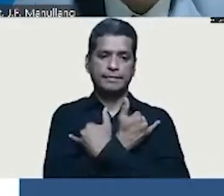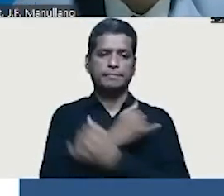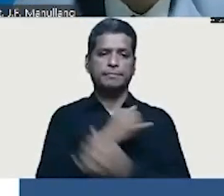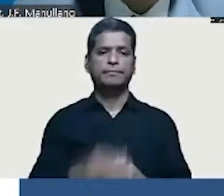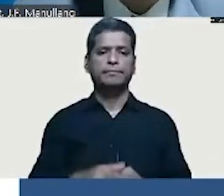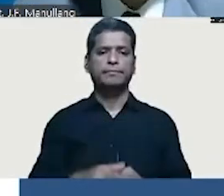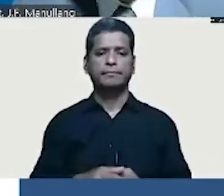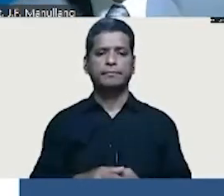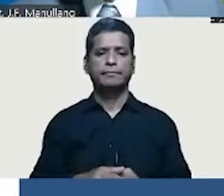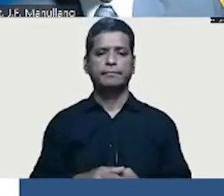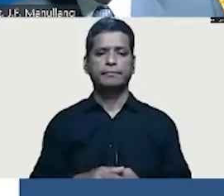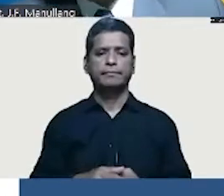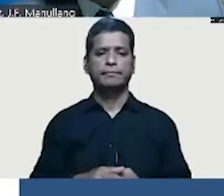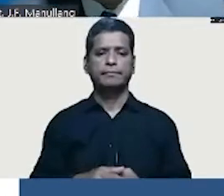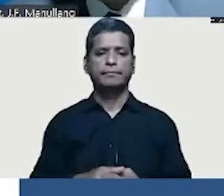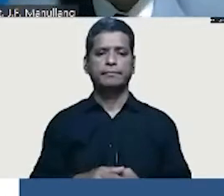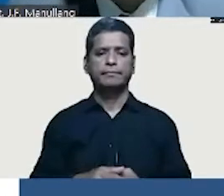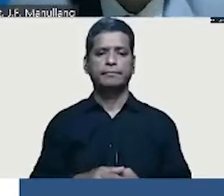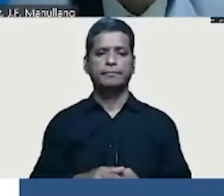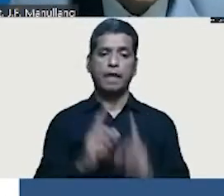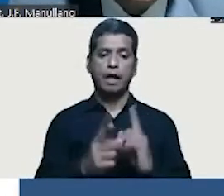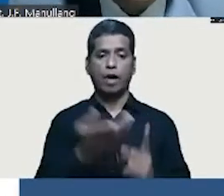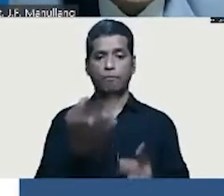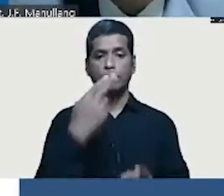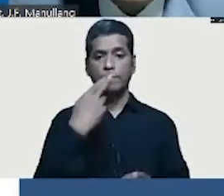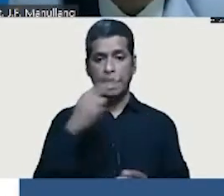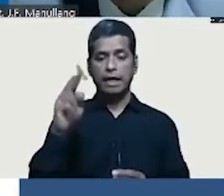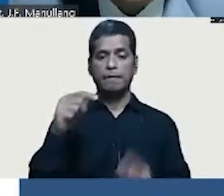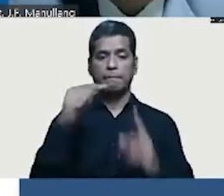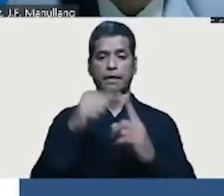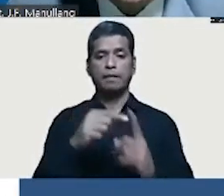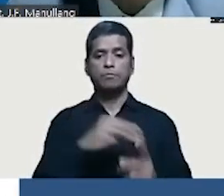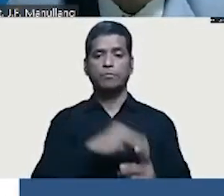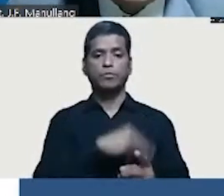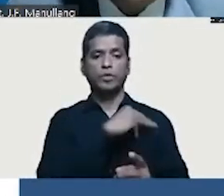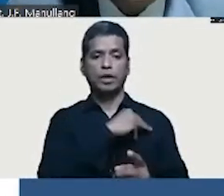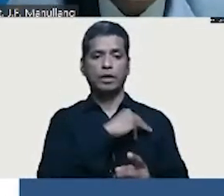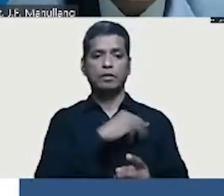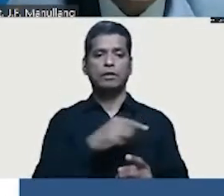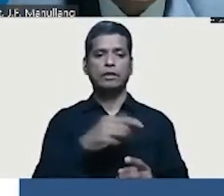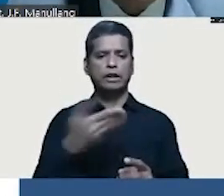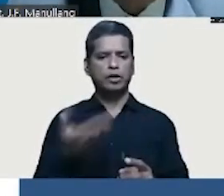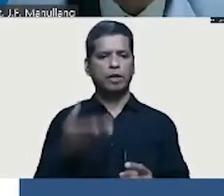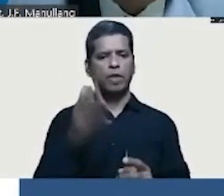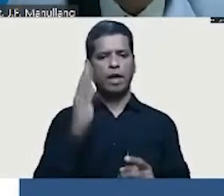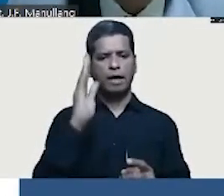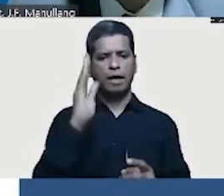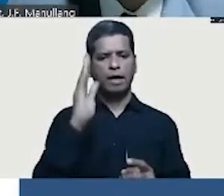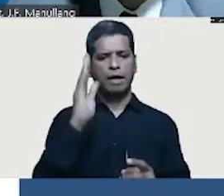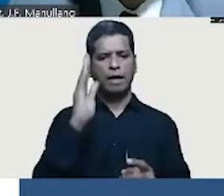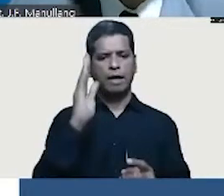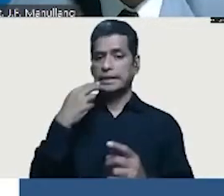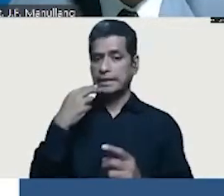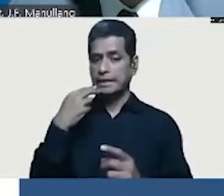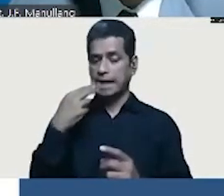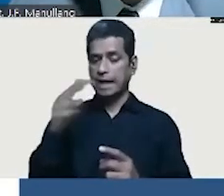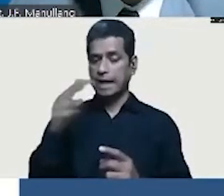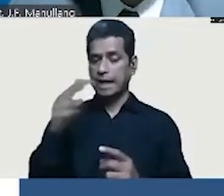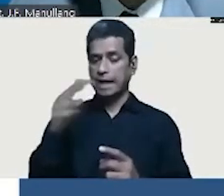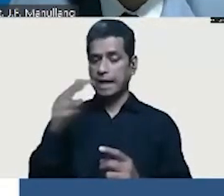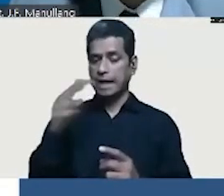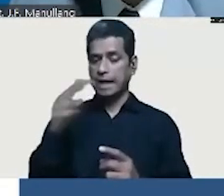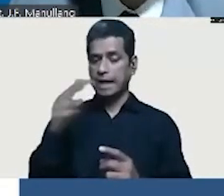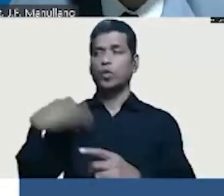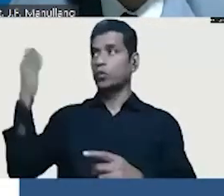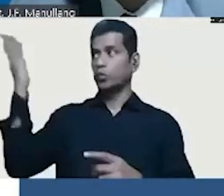percaya kepada Musa tentu kamu akan percaya juga kepadaku Sebab ia telah menulis tentang